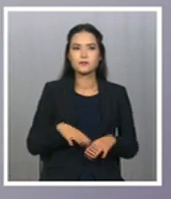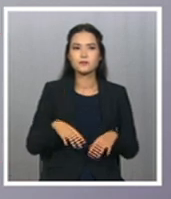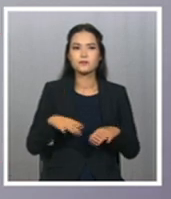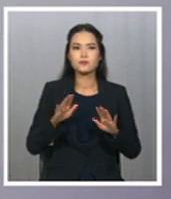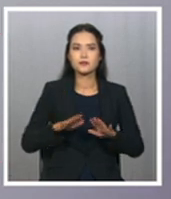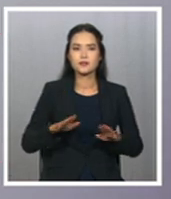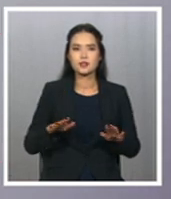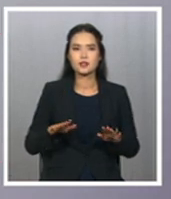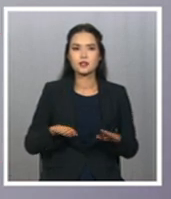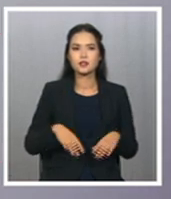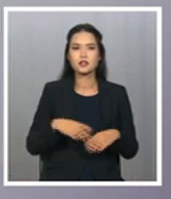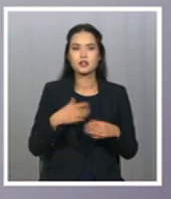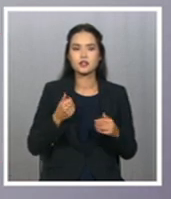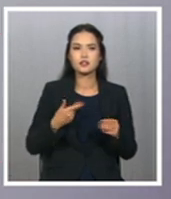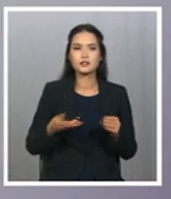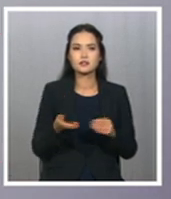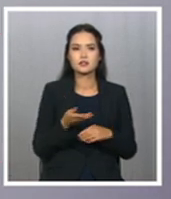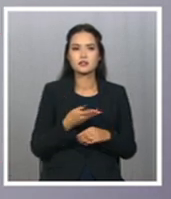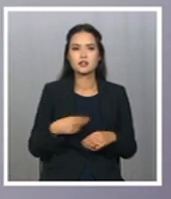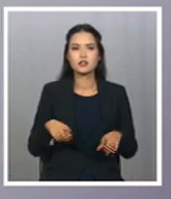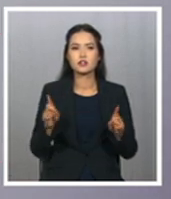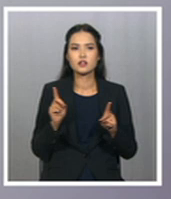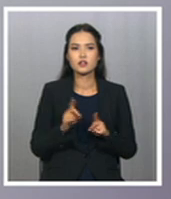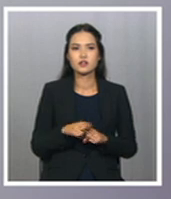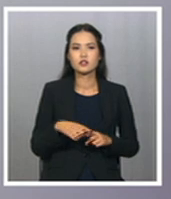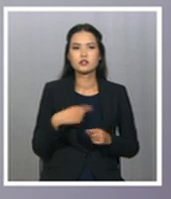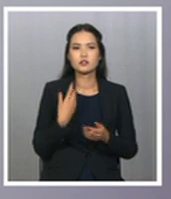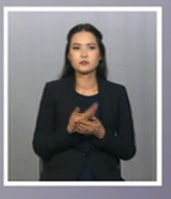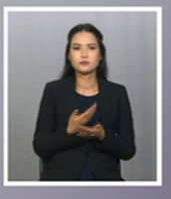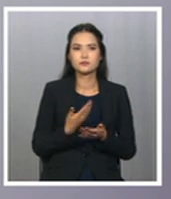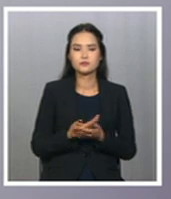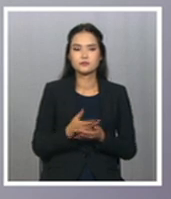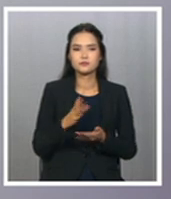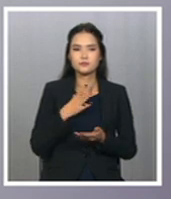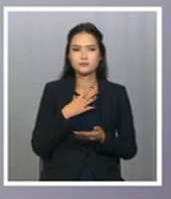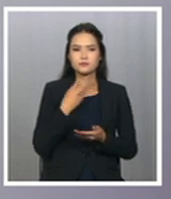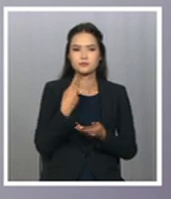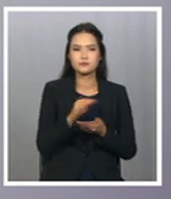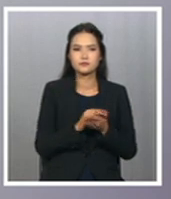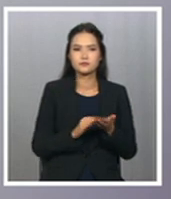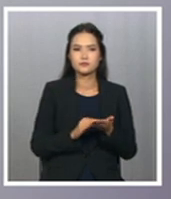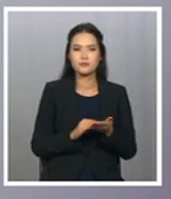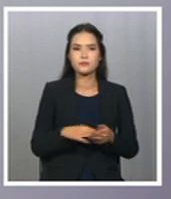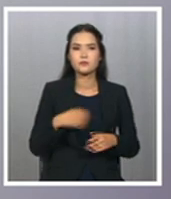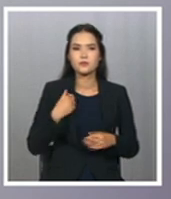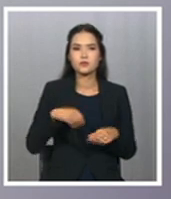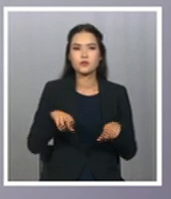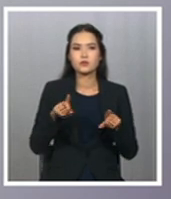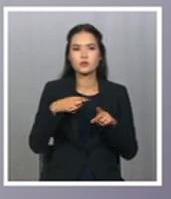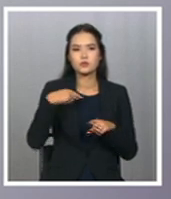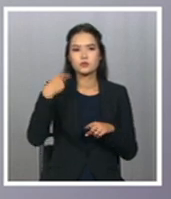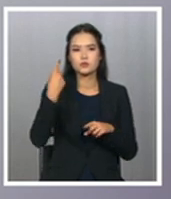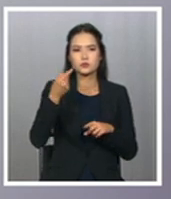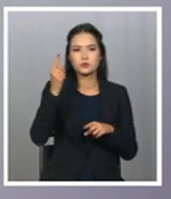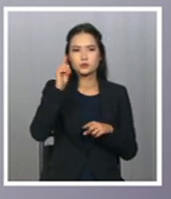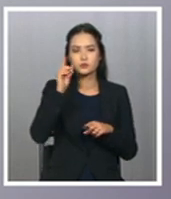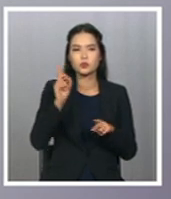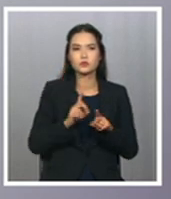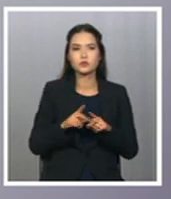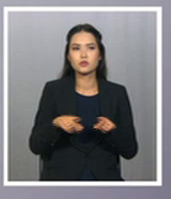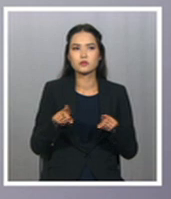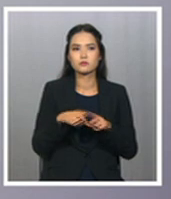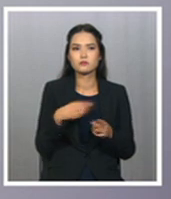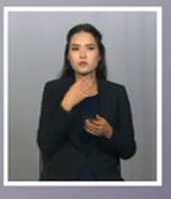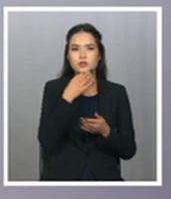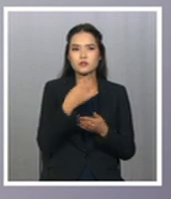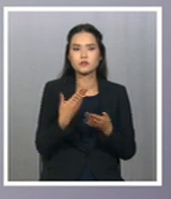Оқушылар, біз сіздерге осындай үлгілерді ұсындық. Сіздер де осындай үлгідегі үзінділер